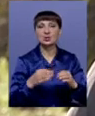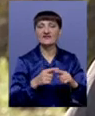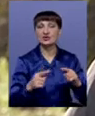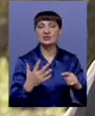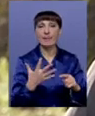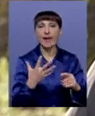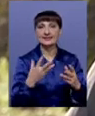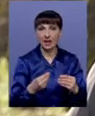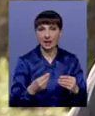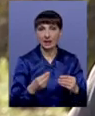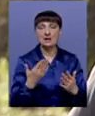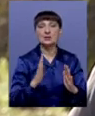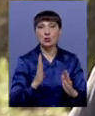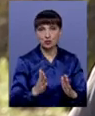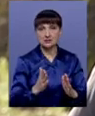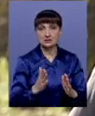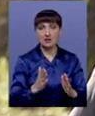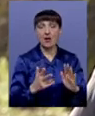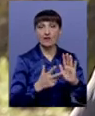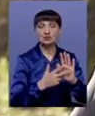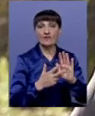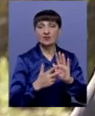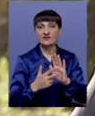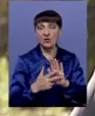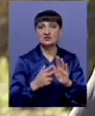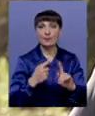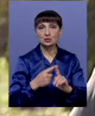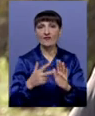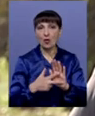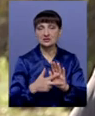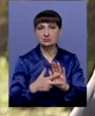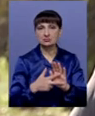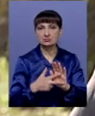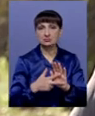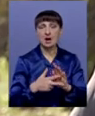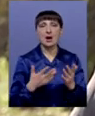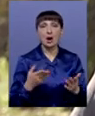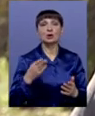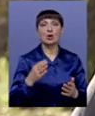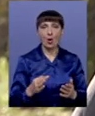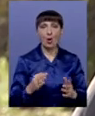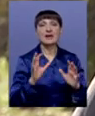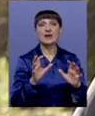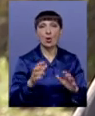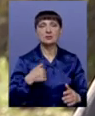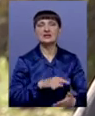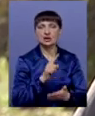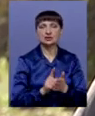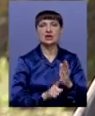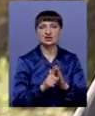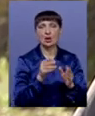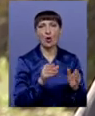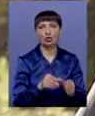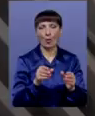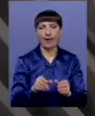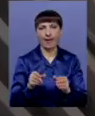5 суток, если будет держаться 8 градусов, по закону мы должны начать